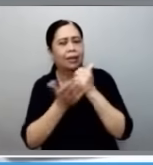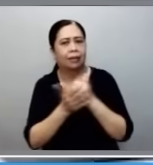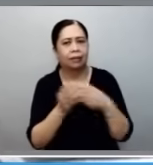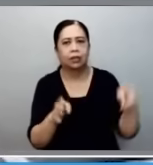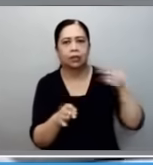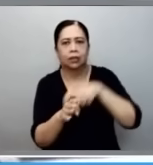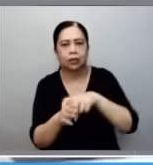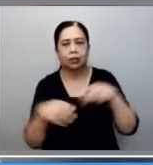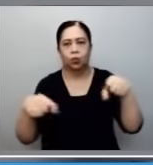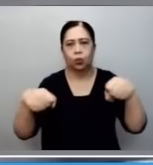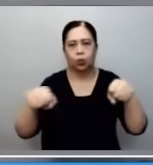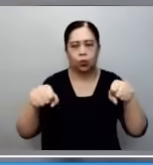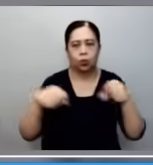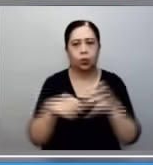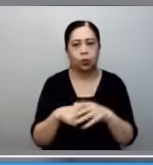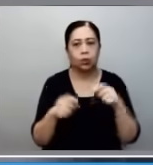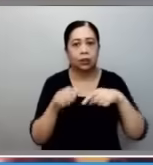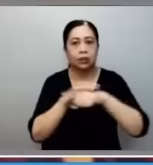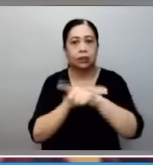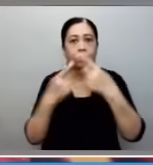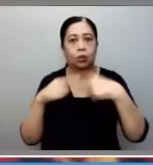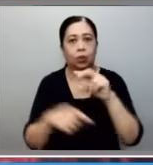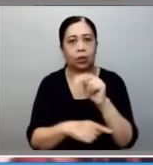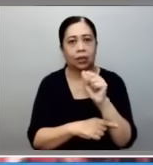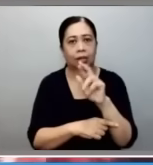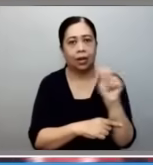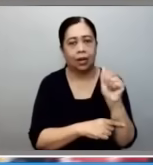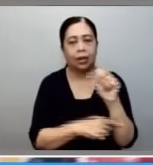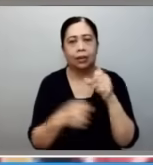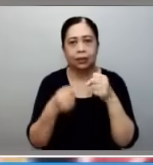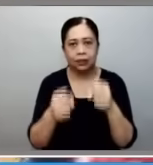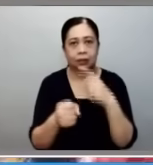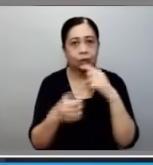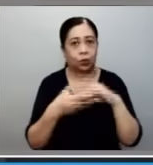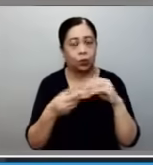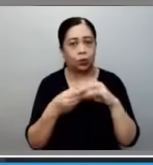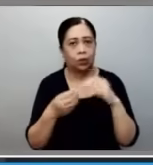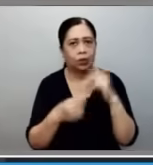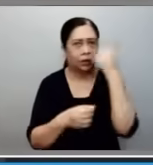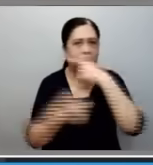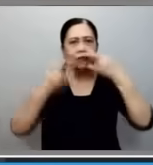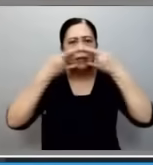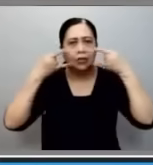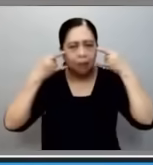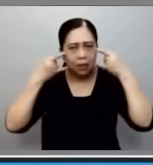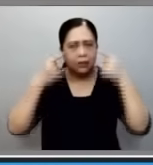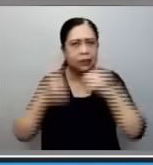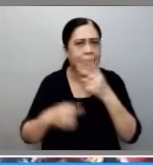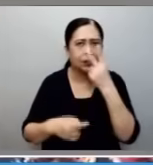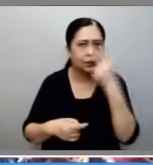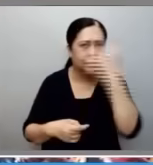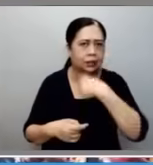sa motorsiklo at tumakas patungong Nara Street. Kwento ng tindera, nakasuot daw ng face mask sa salarin kaya hindi niya nakita ang